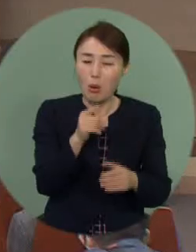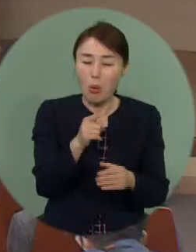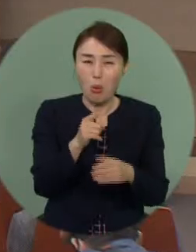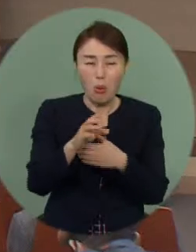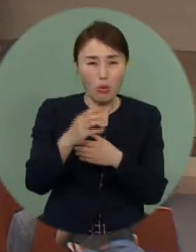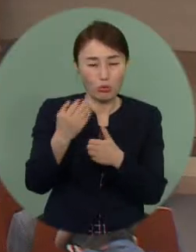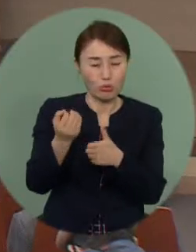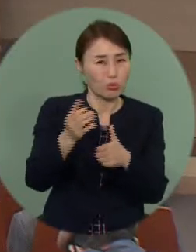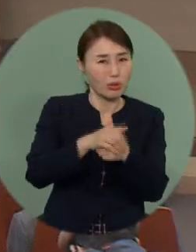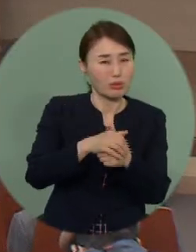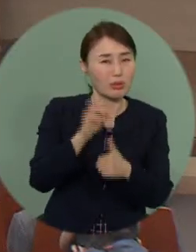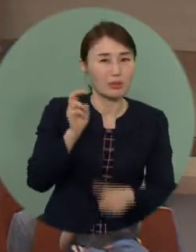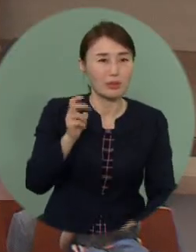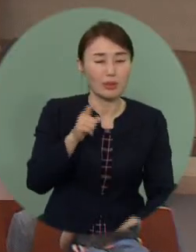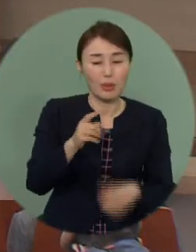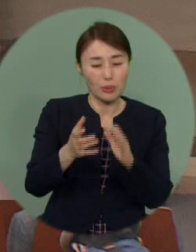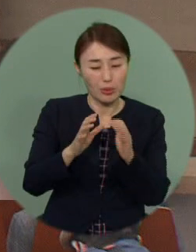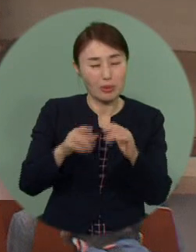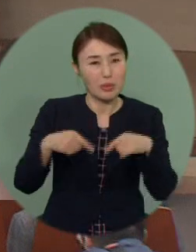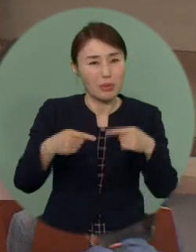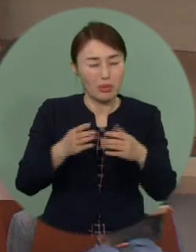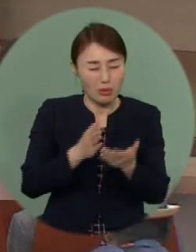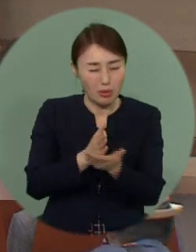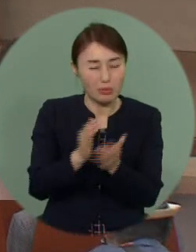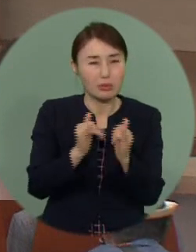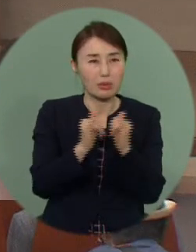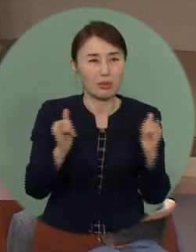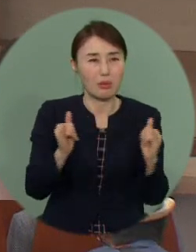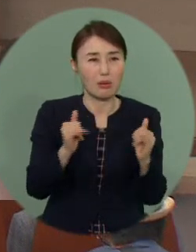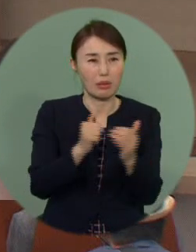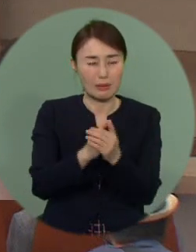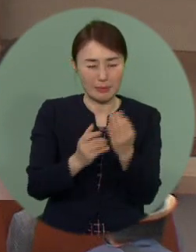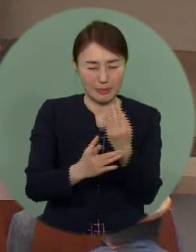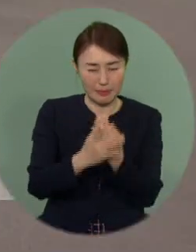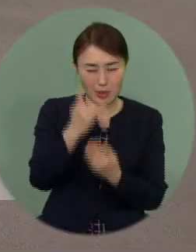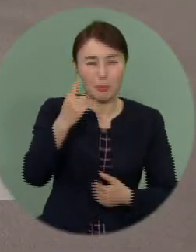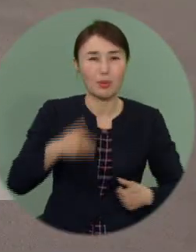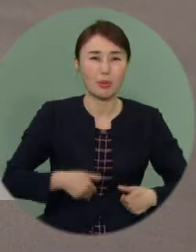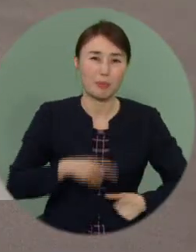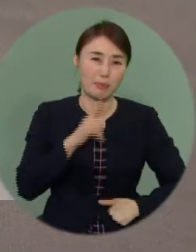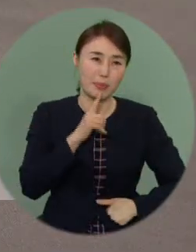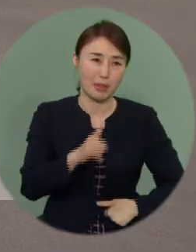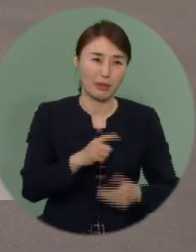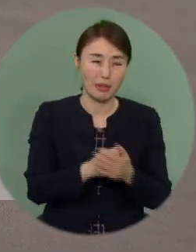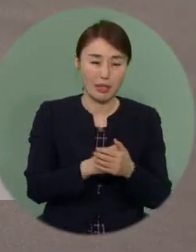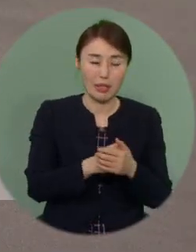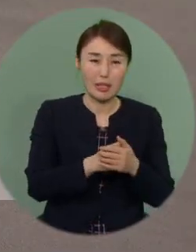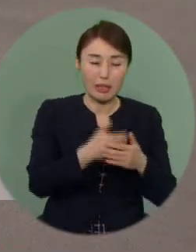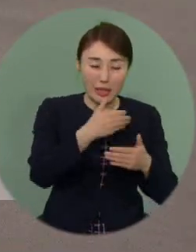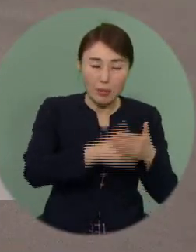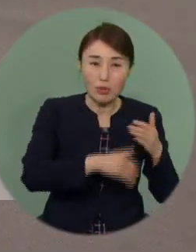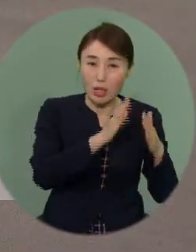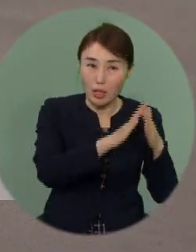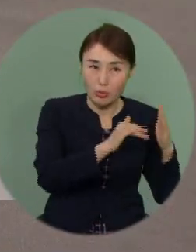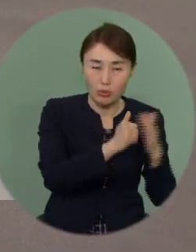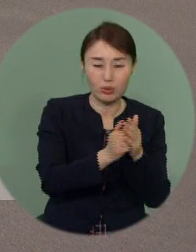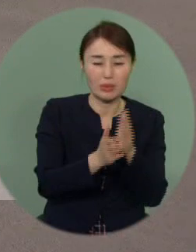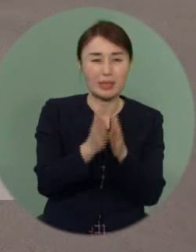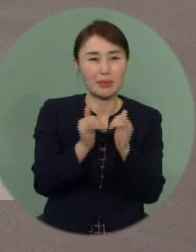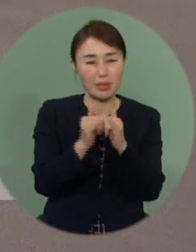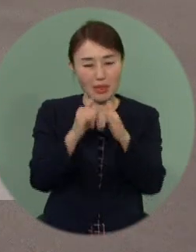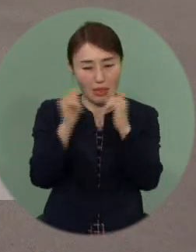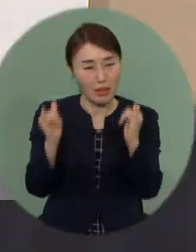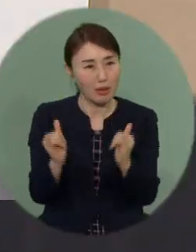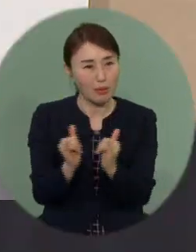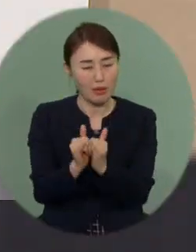벌 토론에 참여한 전문가들은 한 목소리를 강조합니다 유족과 지자체 시민사회가